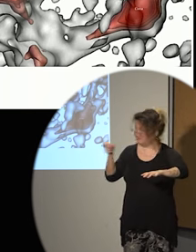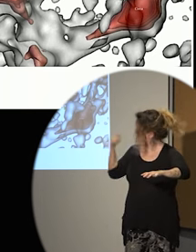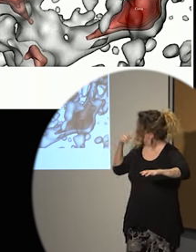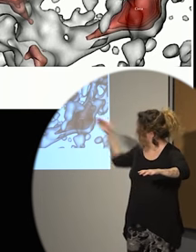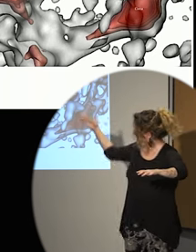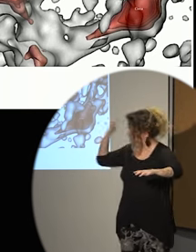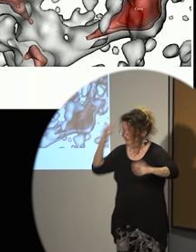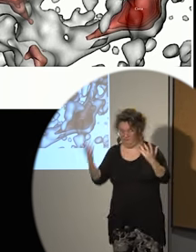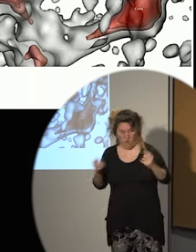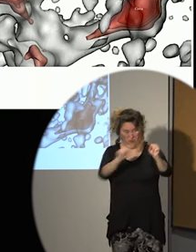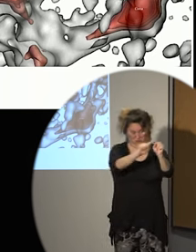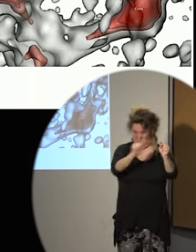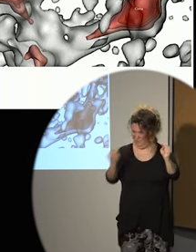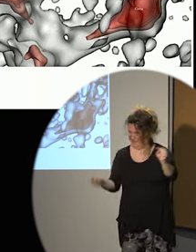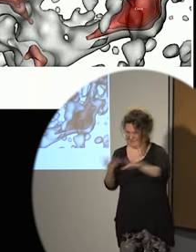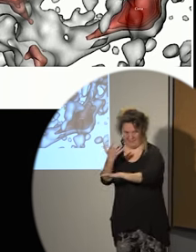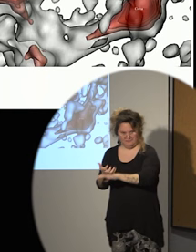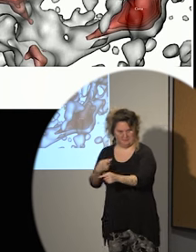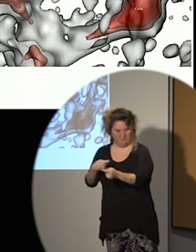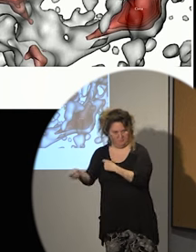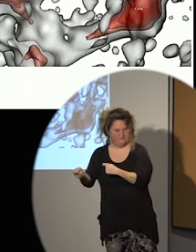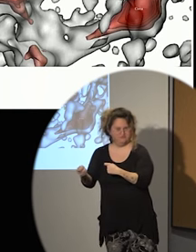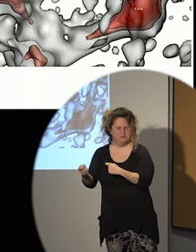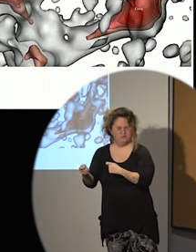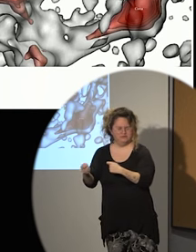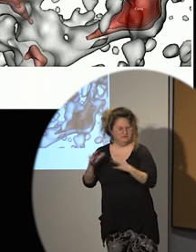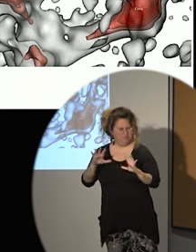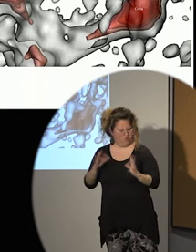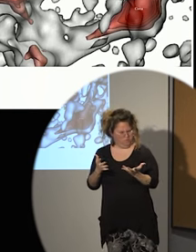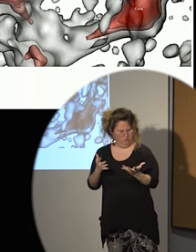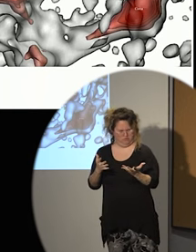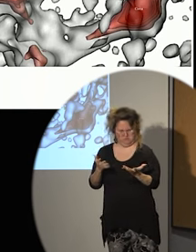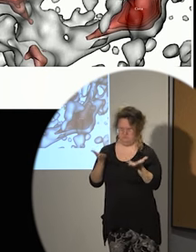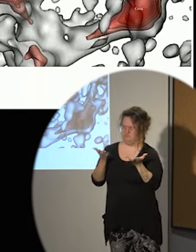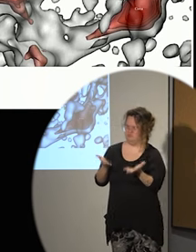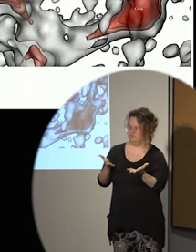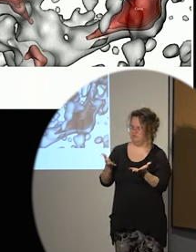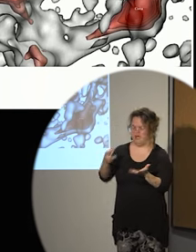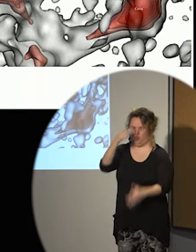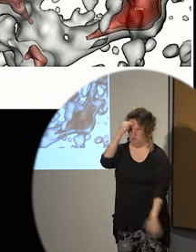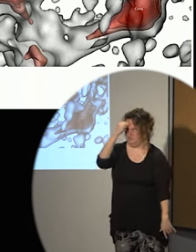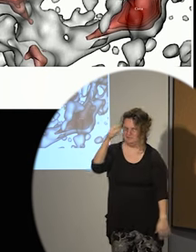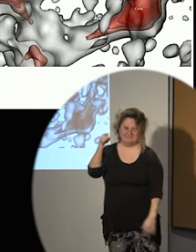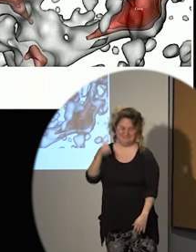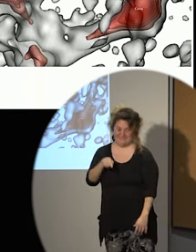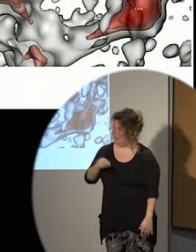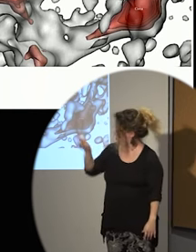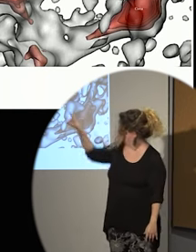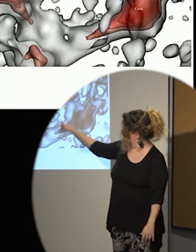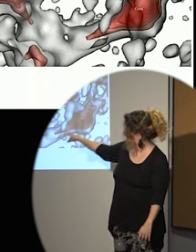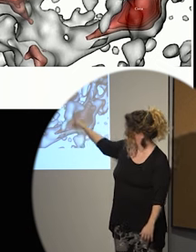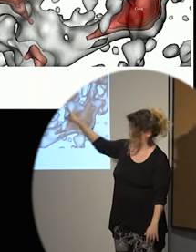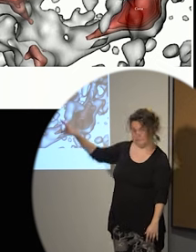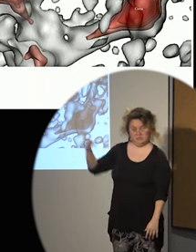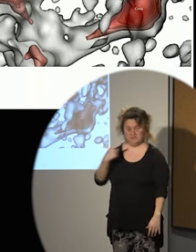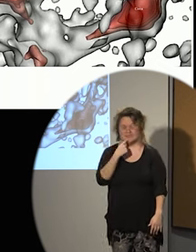tout. Donc la seule façon de les comprendre, c'est de dire c'est rien d'autre que des reliques d'un passé très